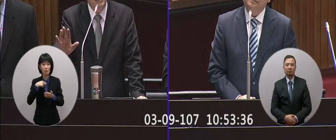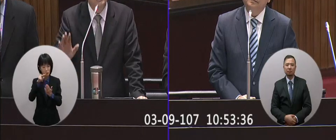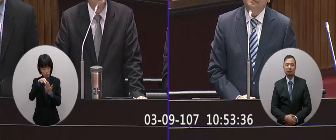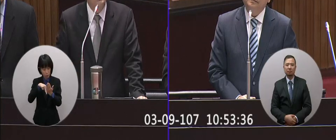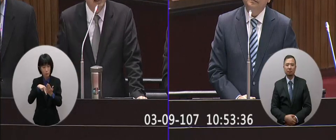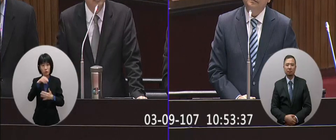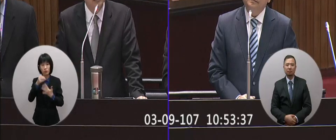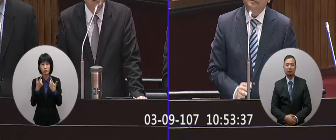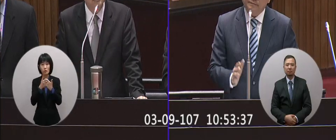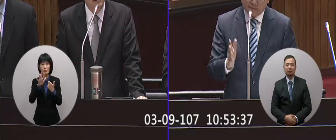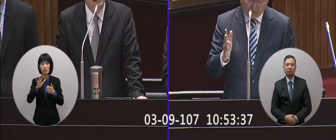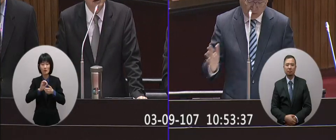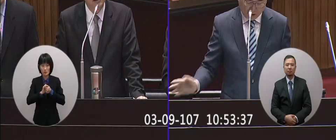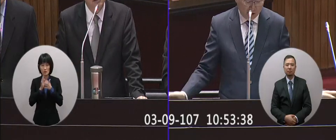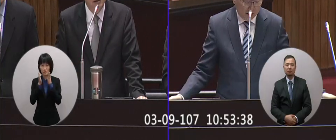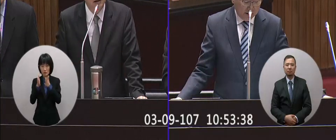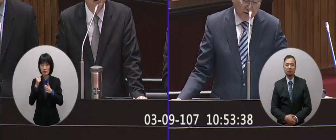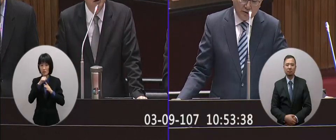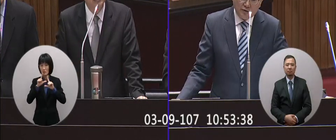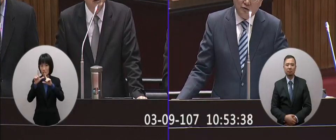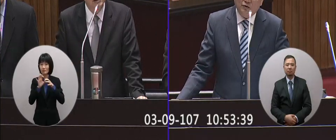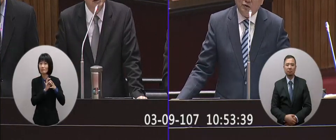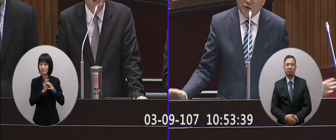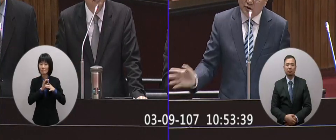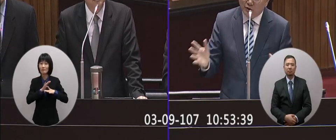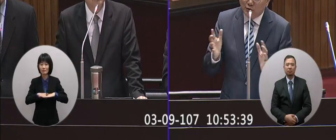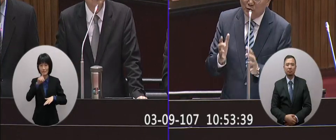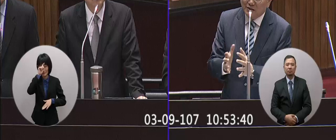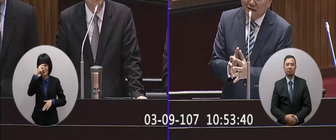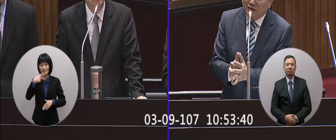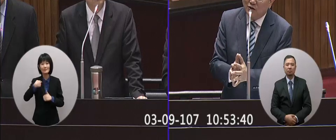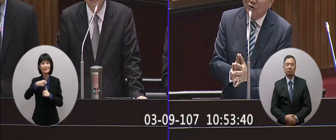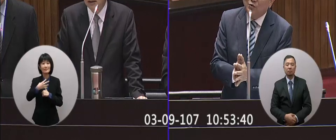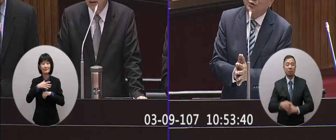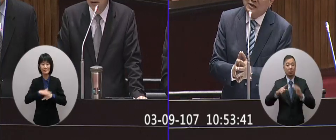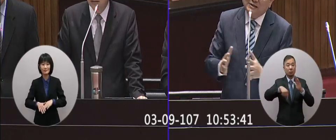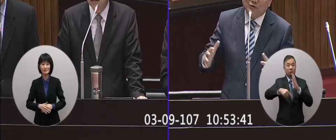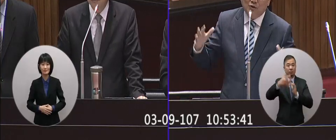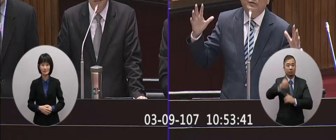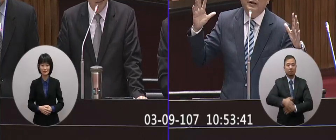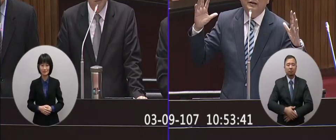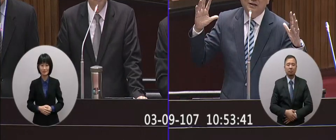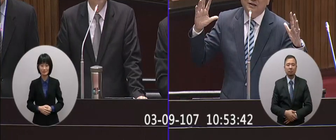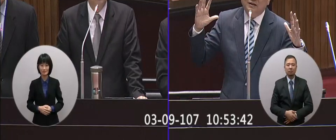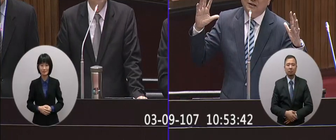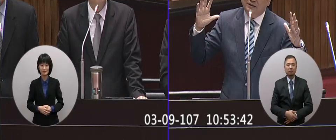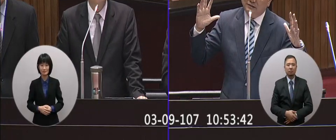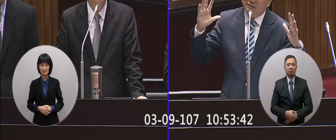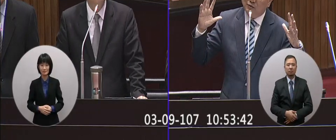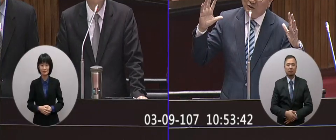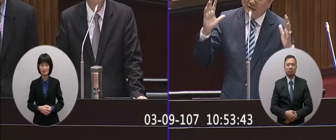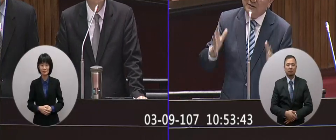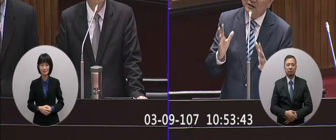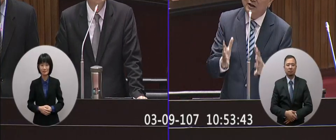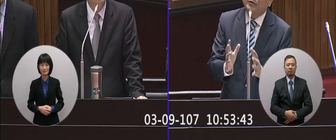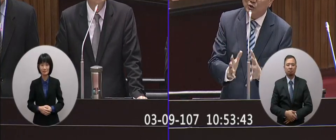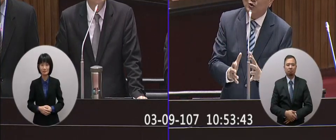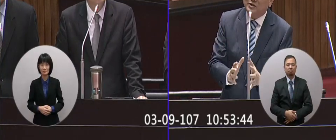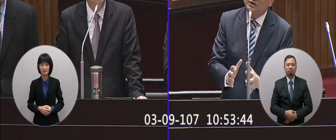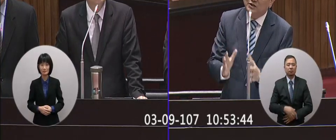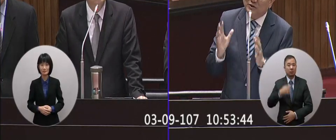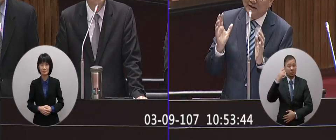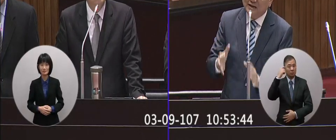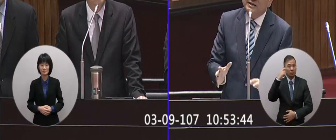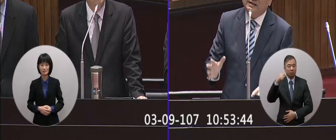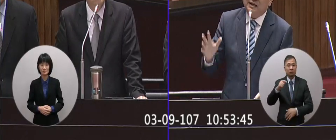别关心台东的这个发展。好，请刘委员指教。 院长，我在想说，因为我这里要特别